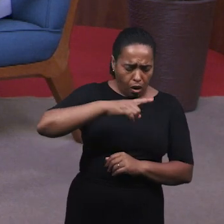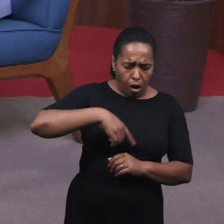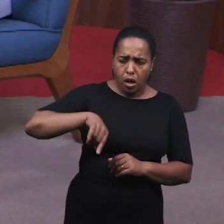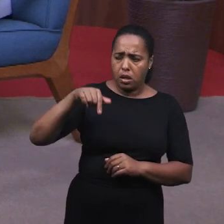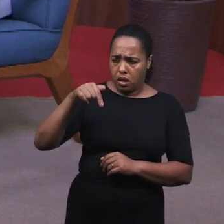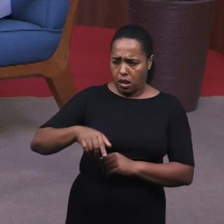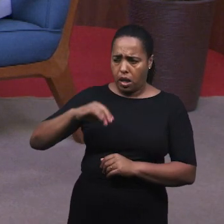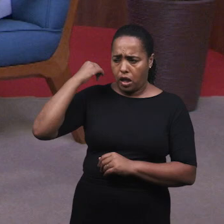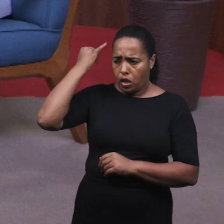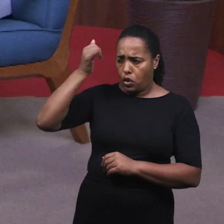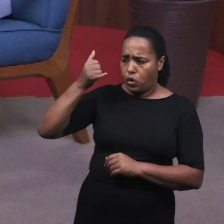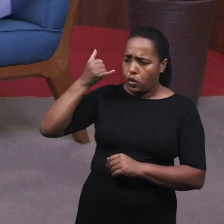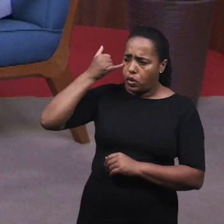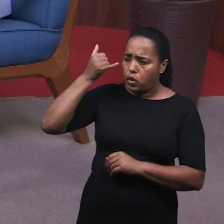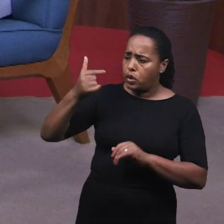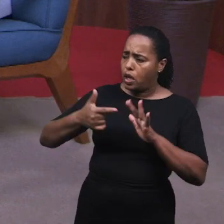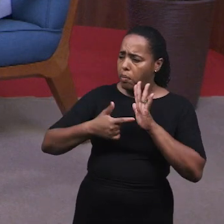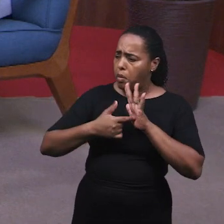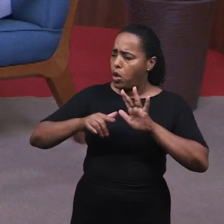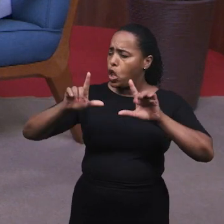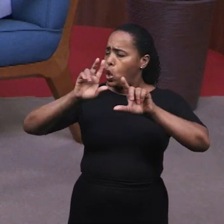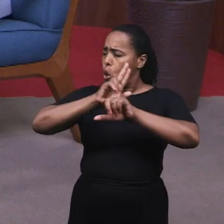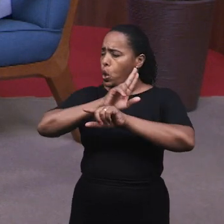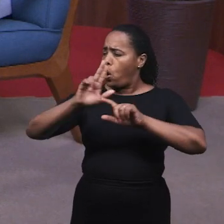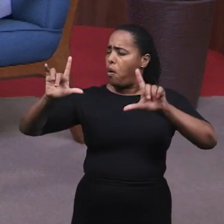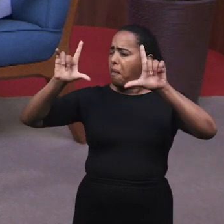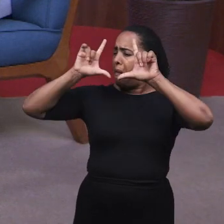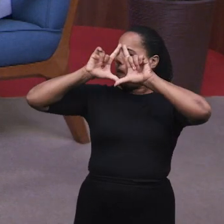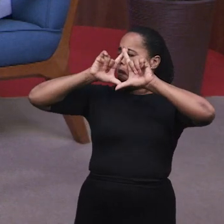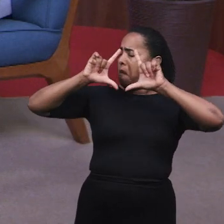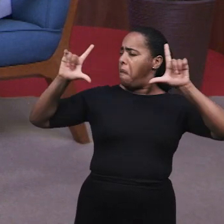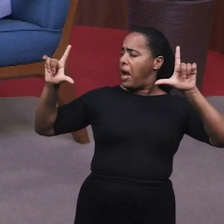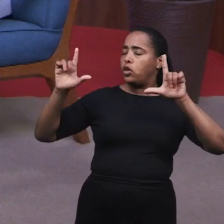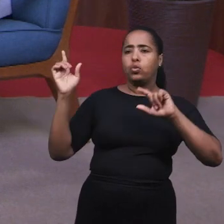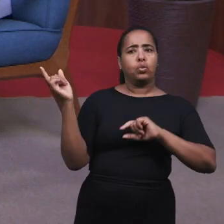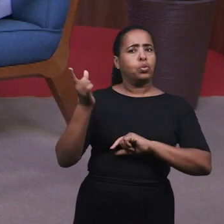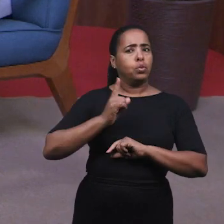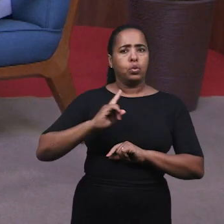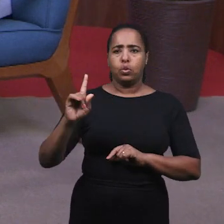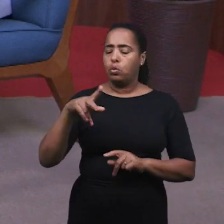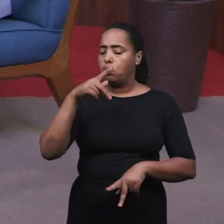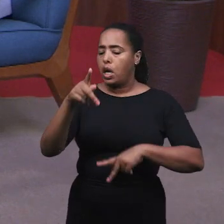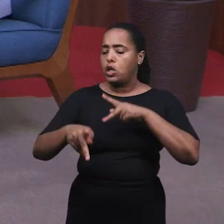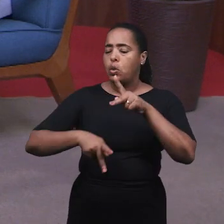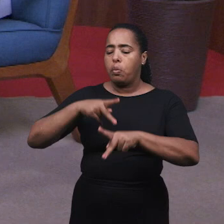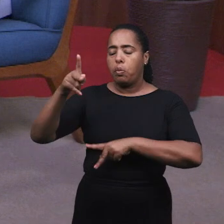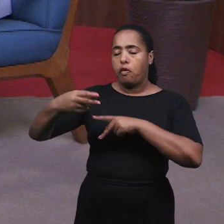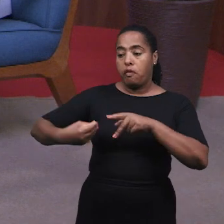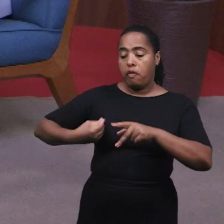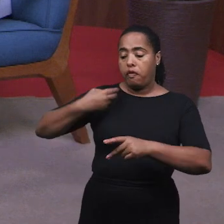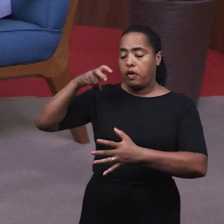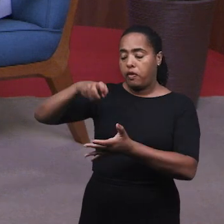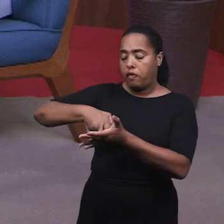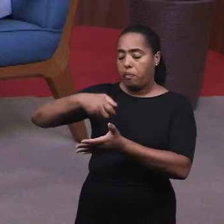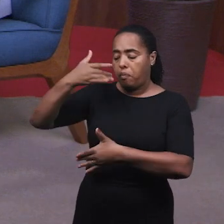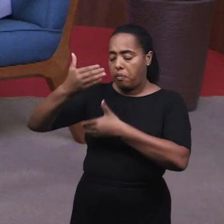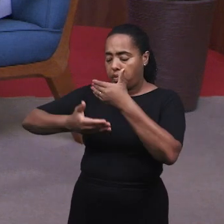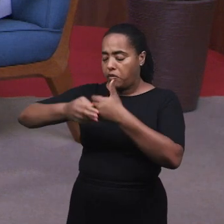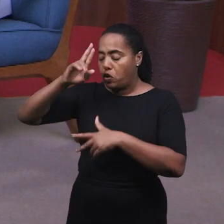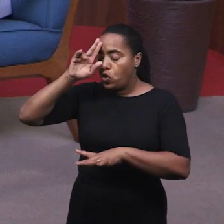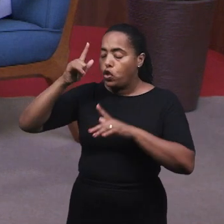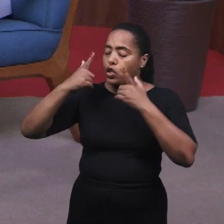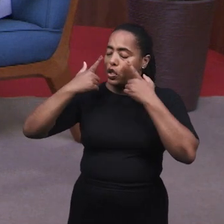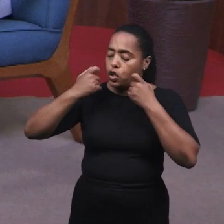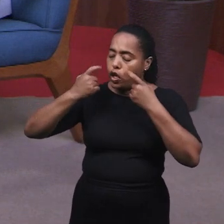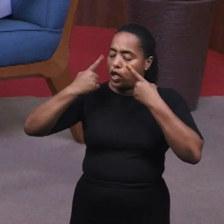d'une plaque, dénomination, mais d'une Église qui se trouve au pied de Jésus, qui pleure dans sa